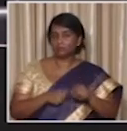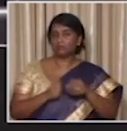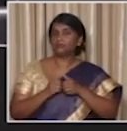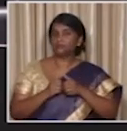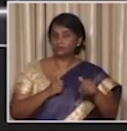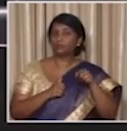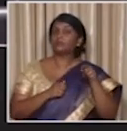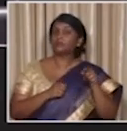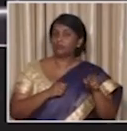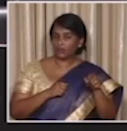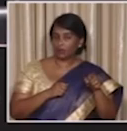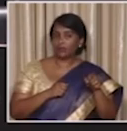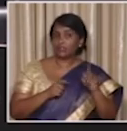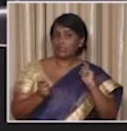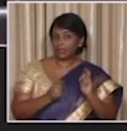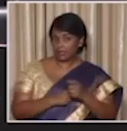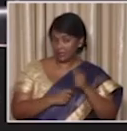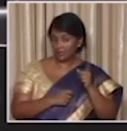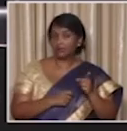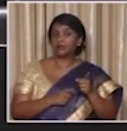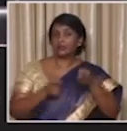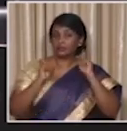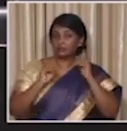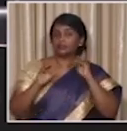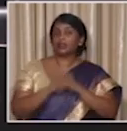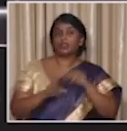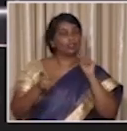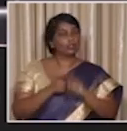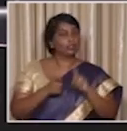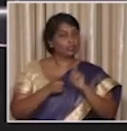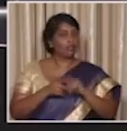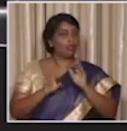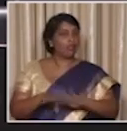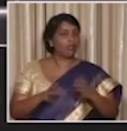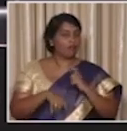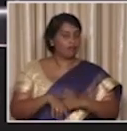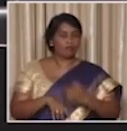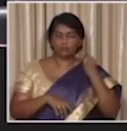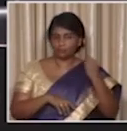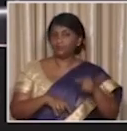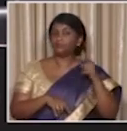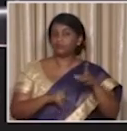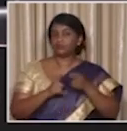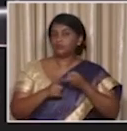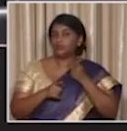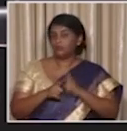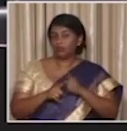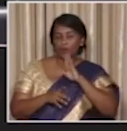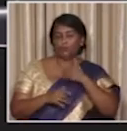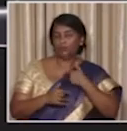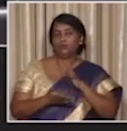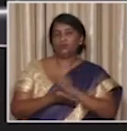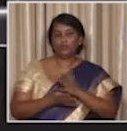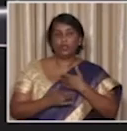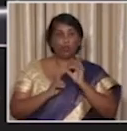වෙනකොට ඒ cricket ක්‍රීඩා කරන තරඟ කරන දරුවන්ට අවස්ථාව ලබා දෙන්නේ මම උදාහරණයක් වශයෙන් සතුටු වෙනවා